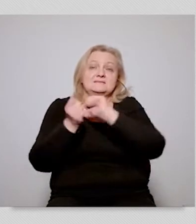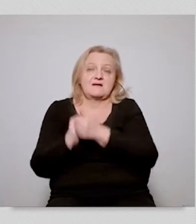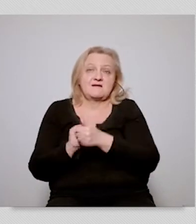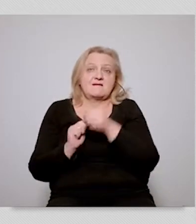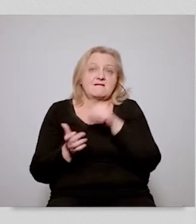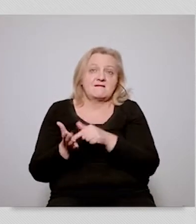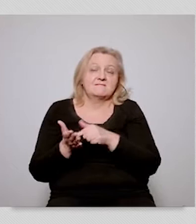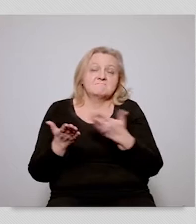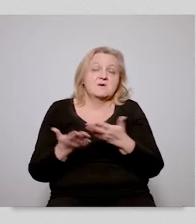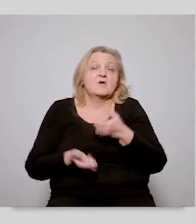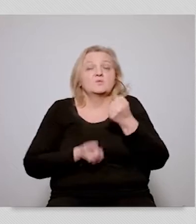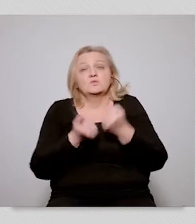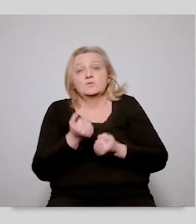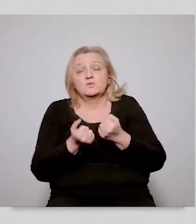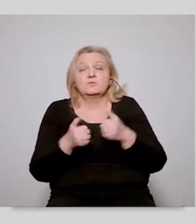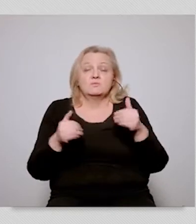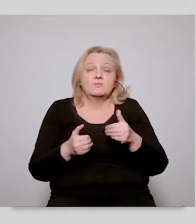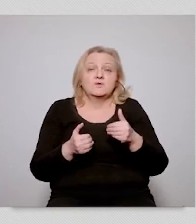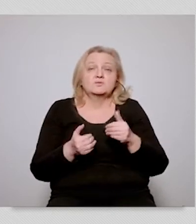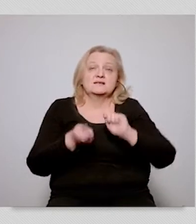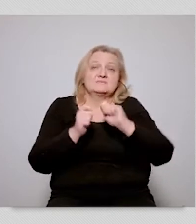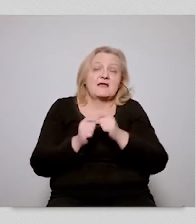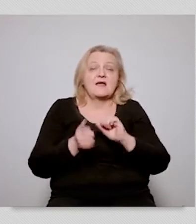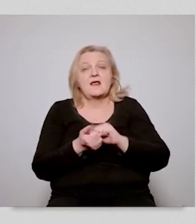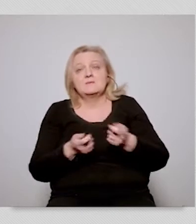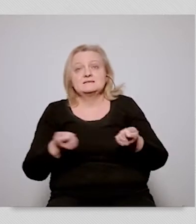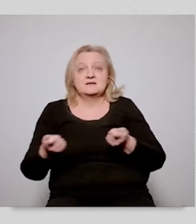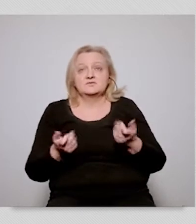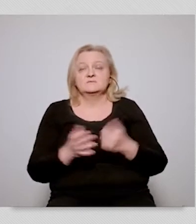że trudno będzie go przełamać czy nim zarządzać.